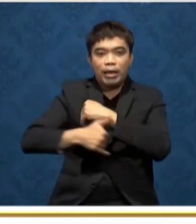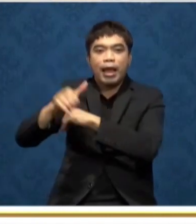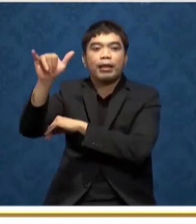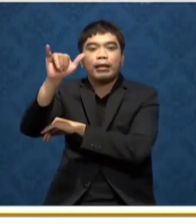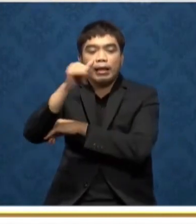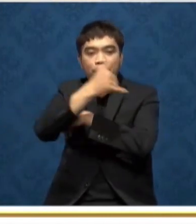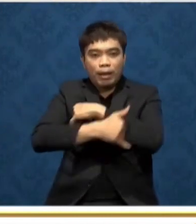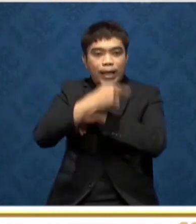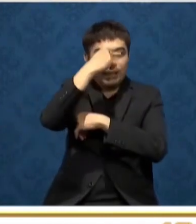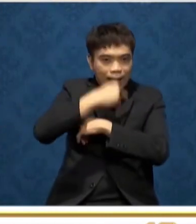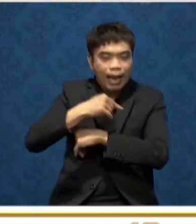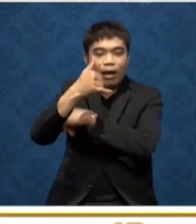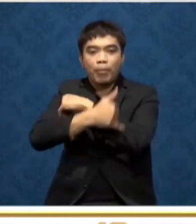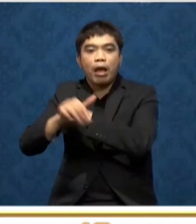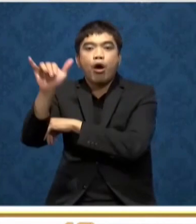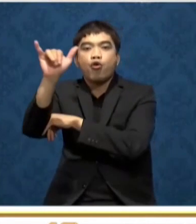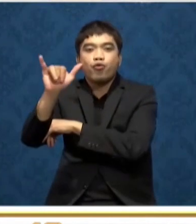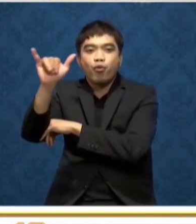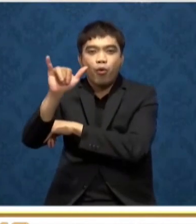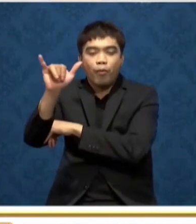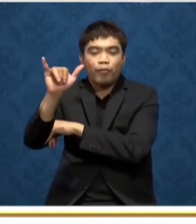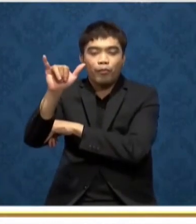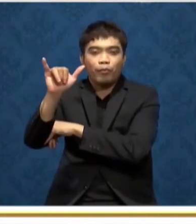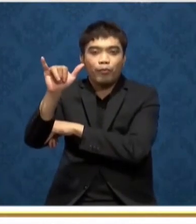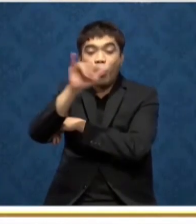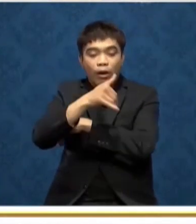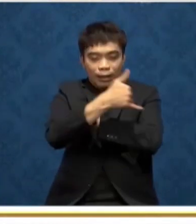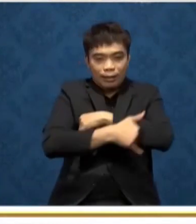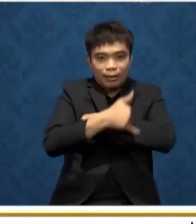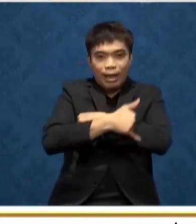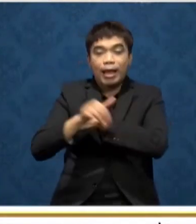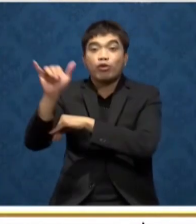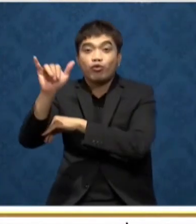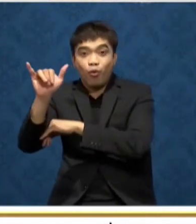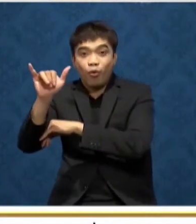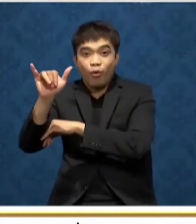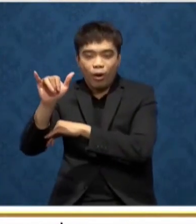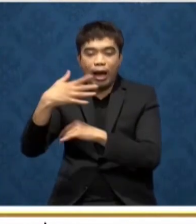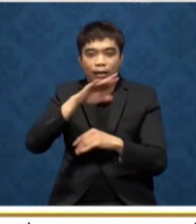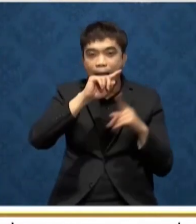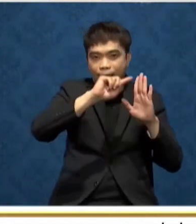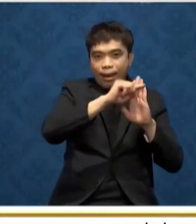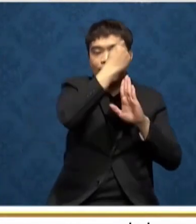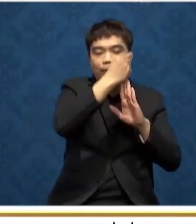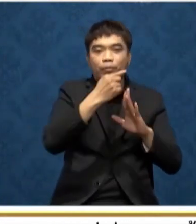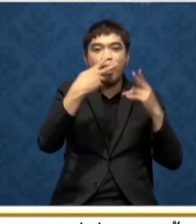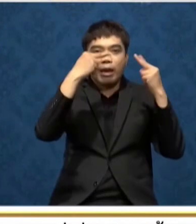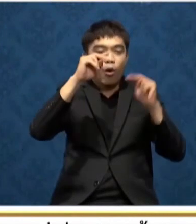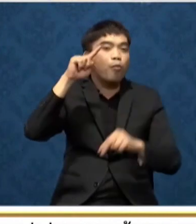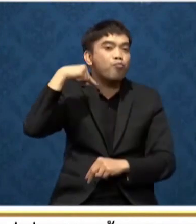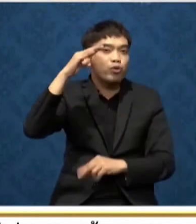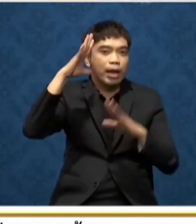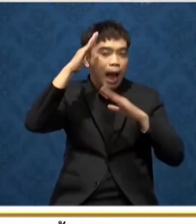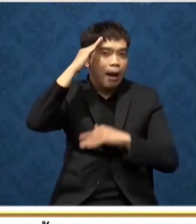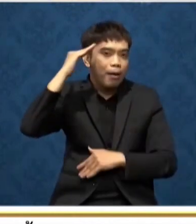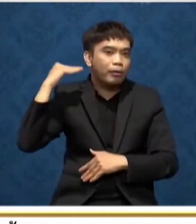านระฐานทกรบค่ะFTA Thai สาภาพยโรคค่ะเริมเจราจามาตั้แต่สมยนายกยงรัชิาวิธแต่ถู